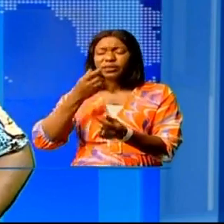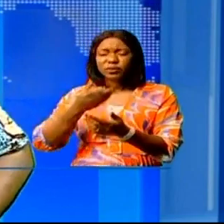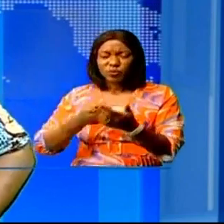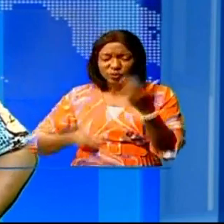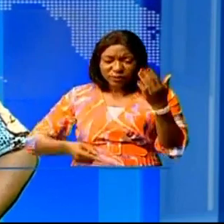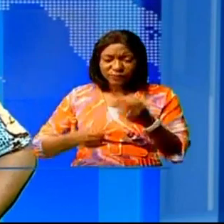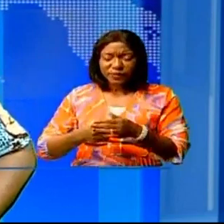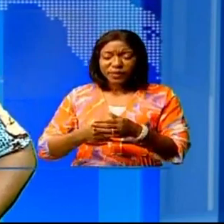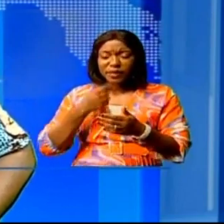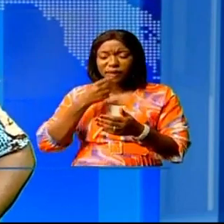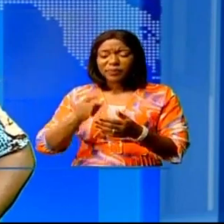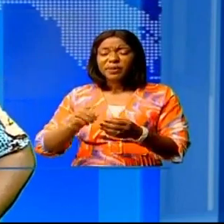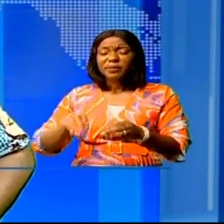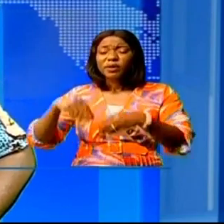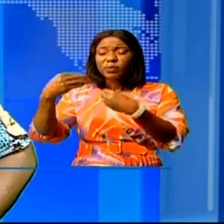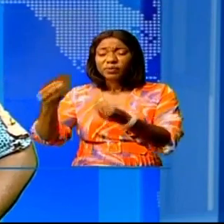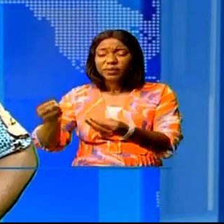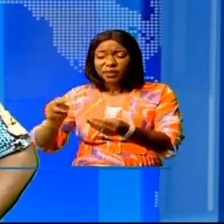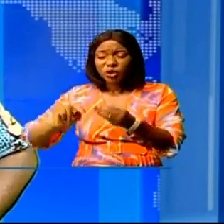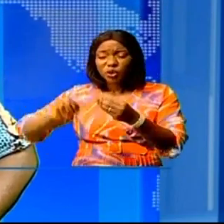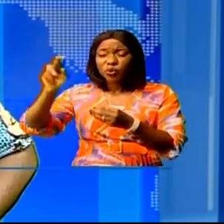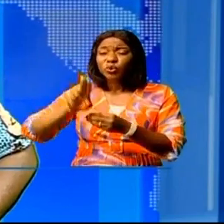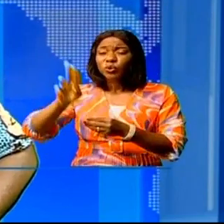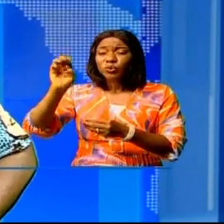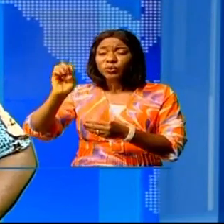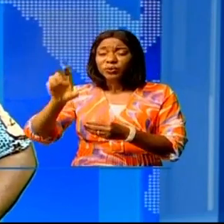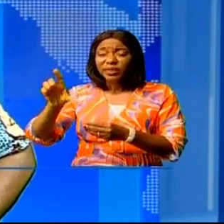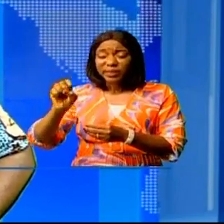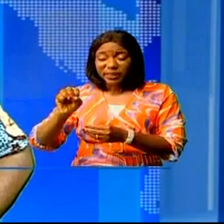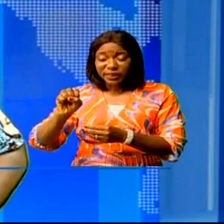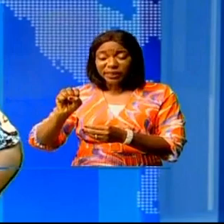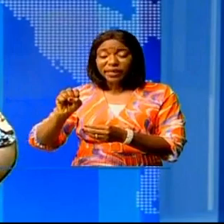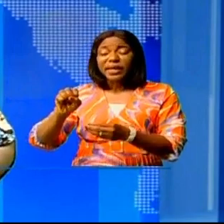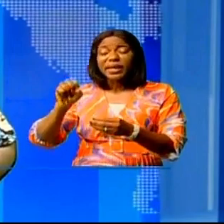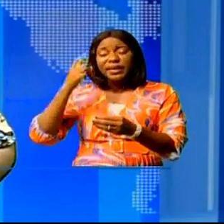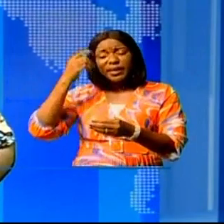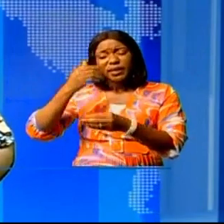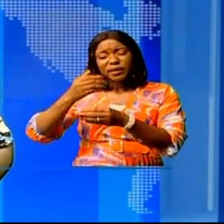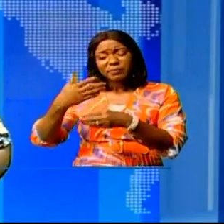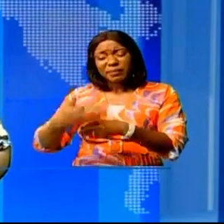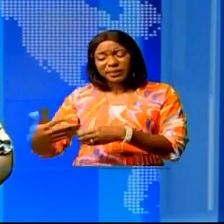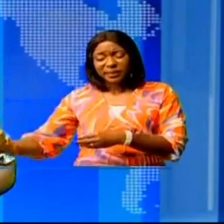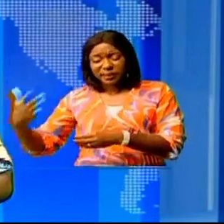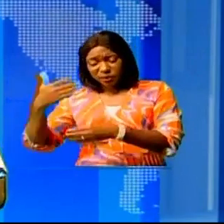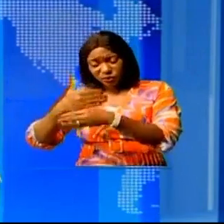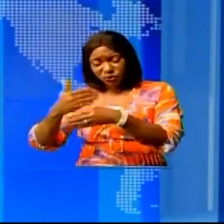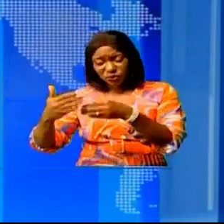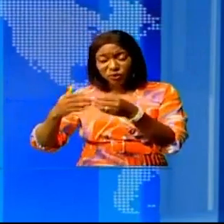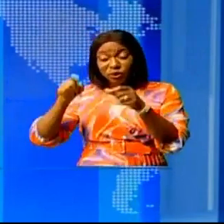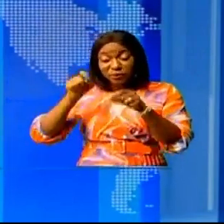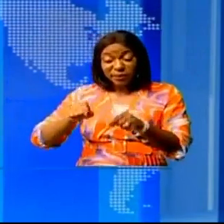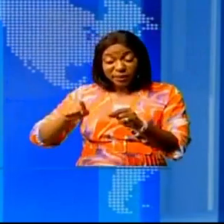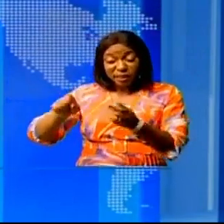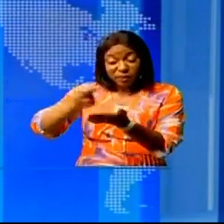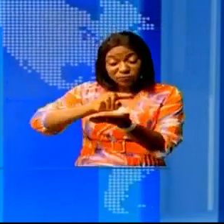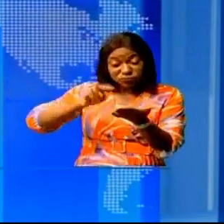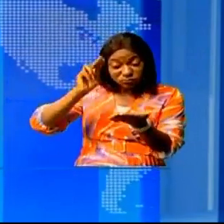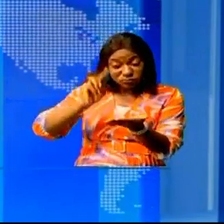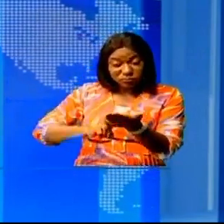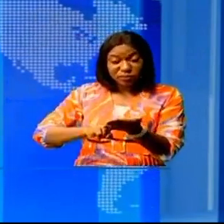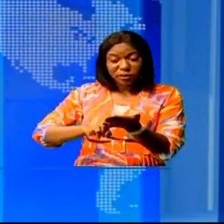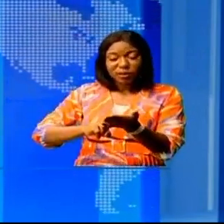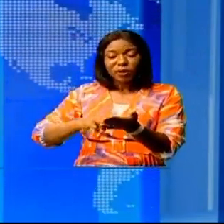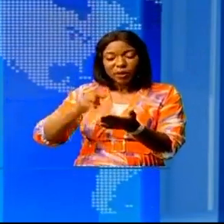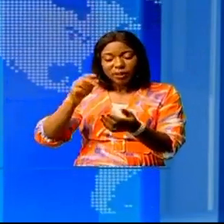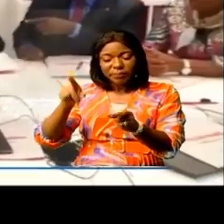construction des infrastructures. Un protocole d'accord entre la province et cette firme a été signé ce jour dans cette même